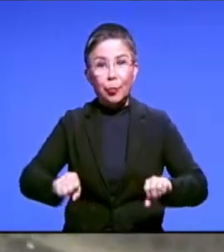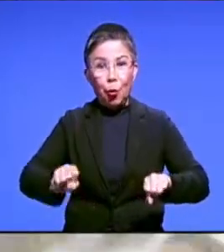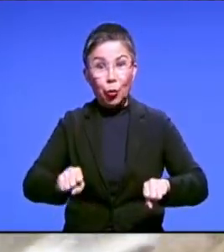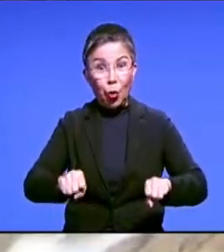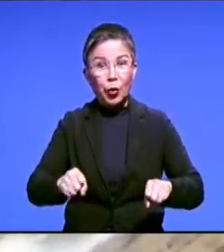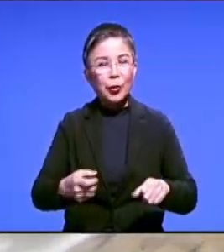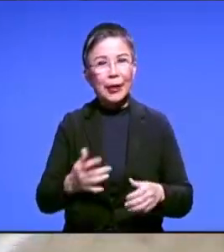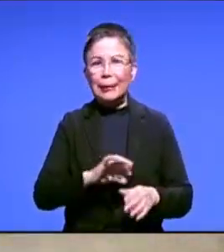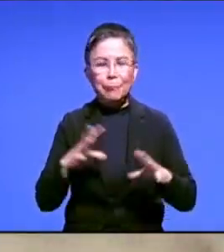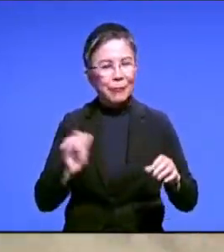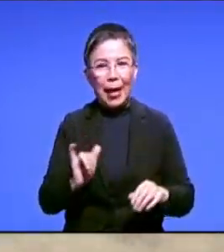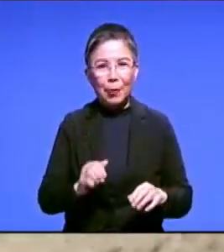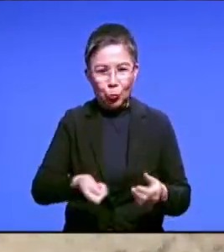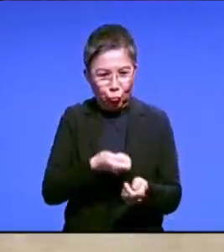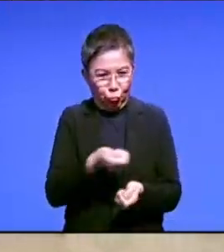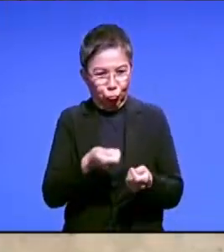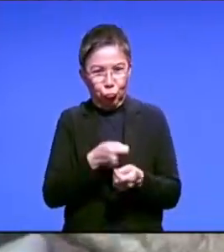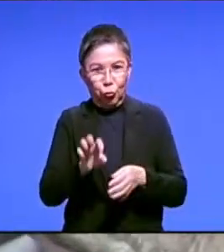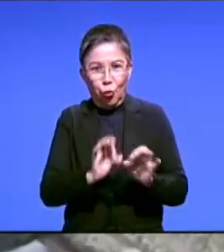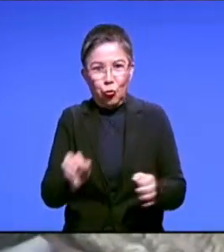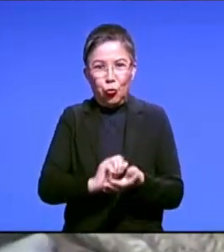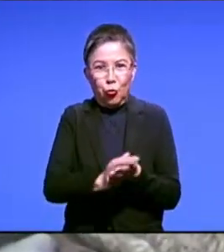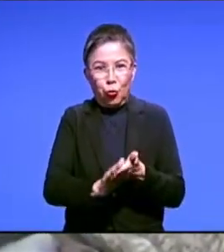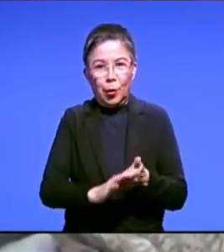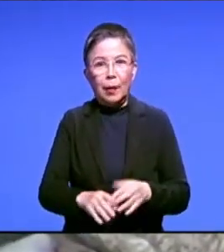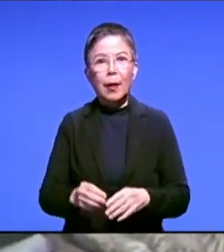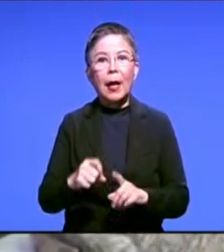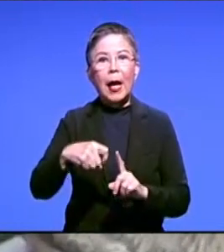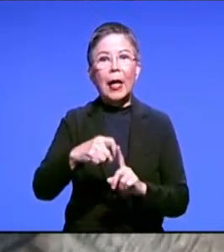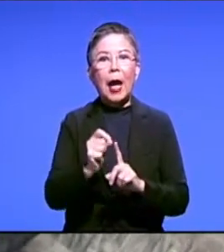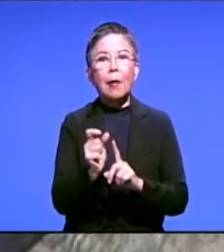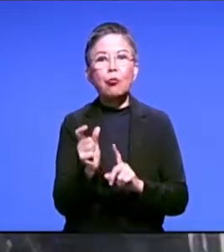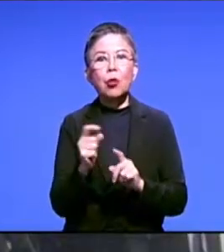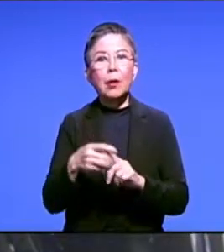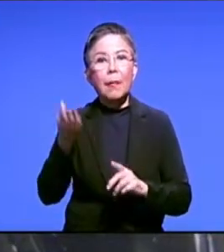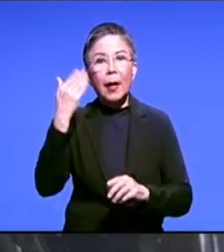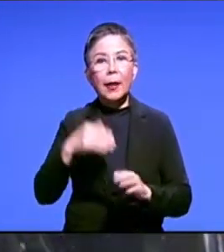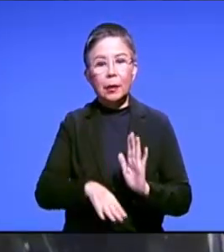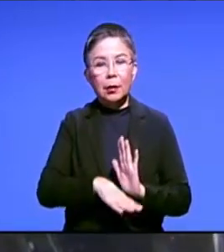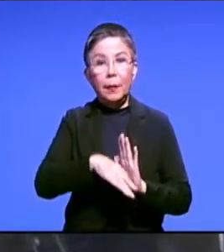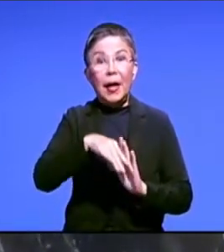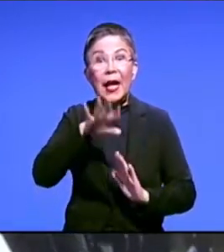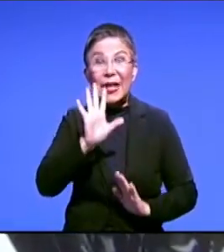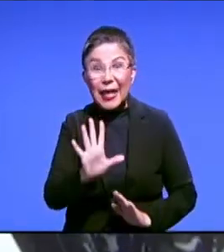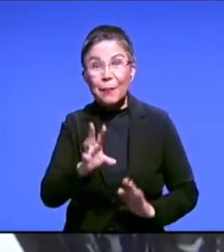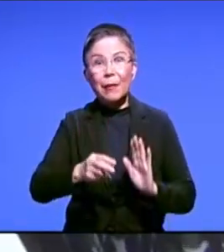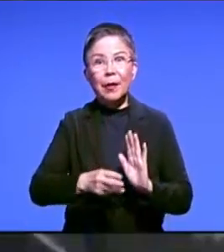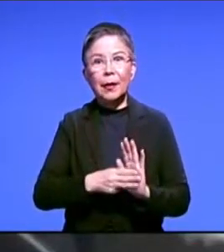padat. Seperti diketahui, Sabtu kemarin Kapuk Muara terendam banjir hingga setengah meter. Hal ini terjadi karena